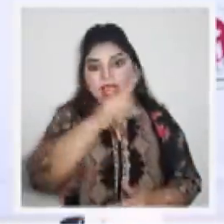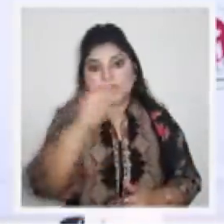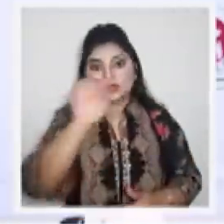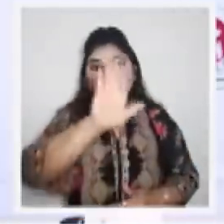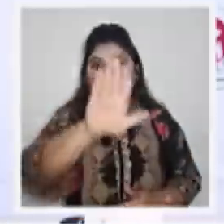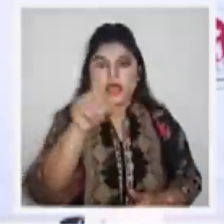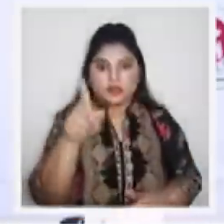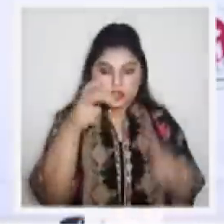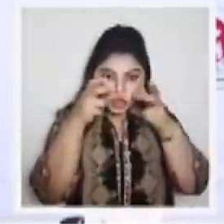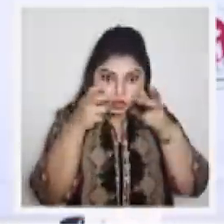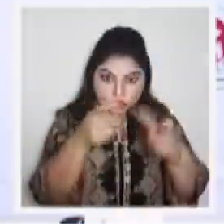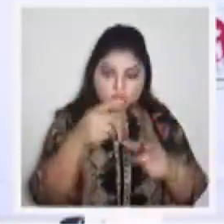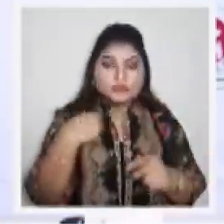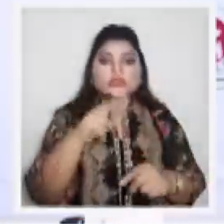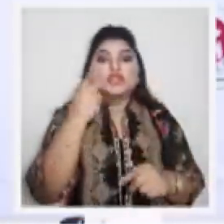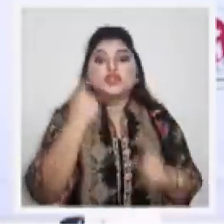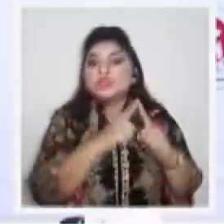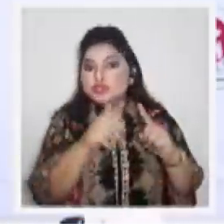36,524 জন। বর্তমানে আইসোলেশনে আছে